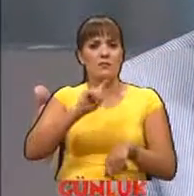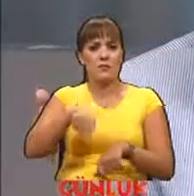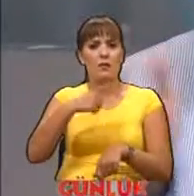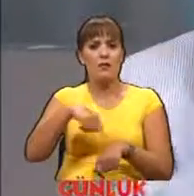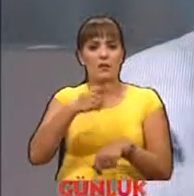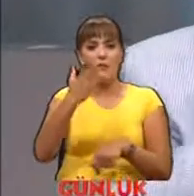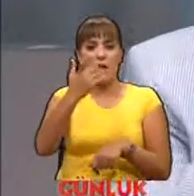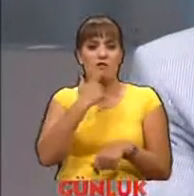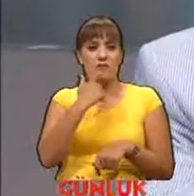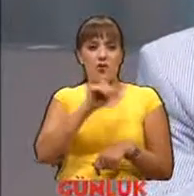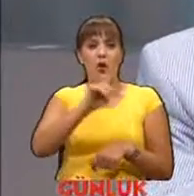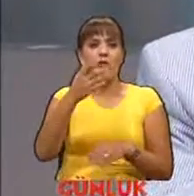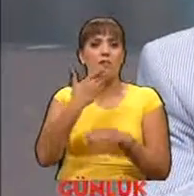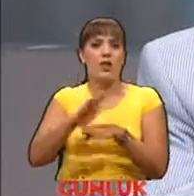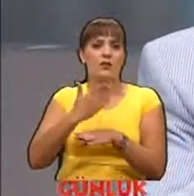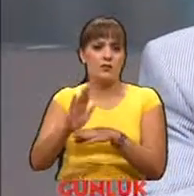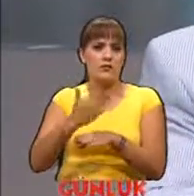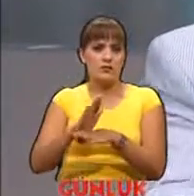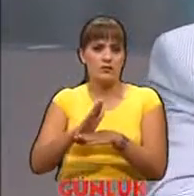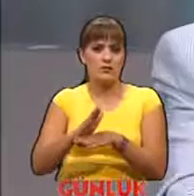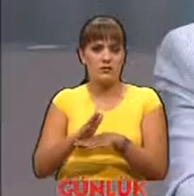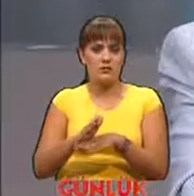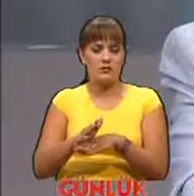yaptığınızda 5 yıl 10 taksit